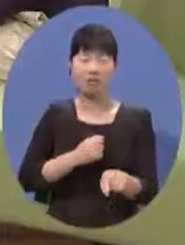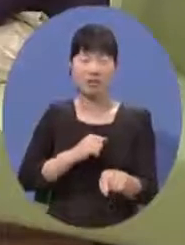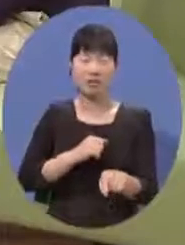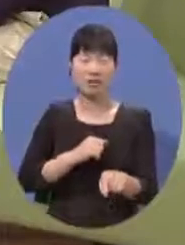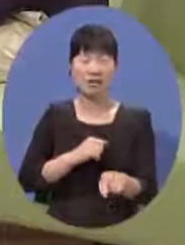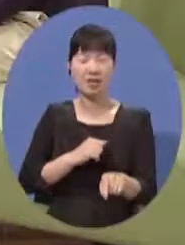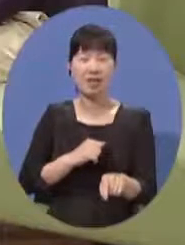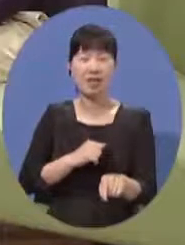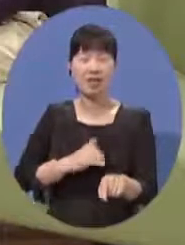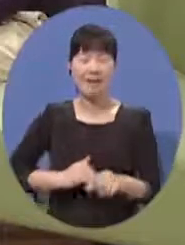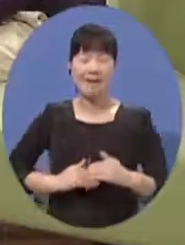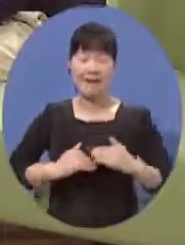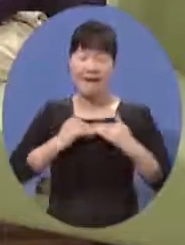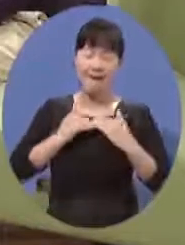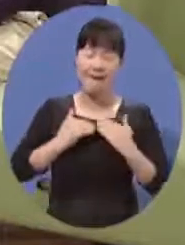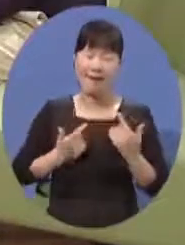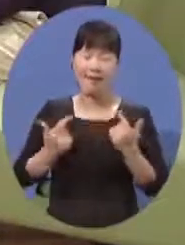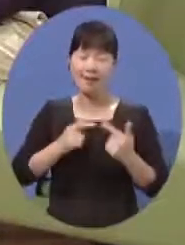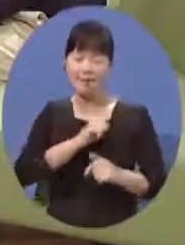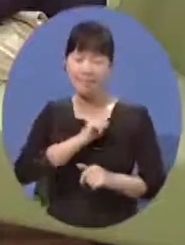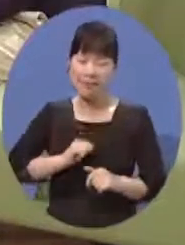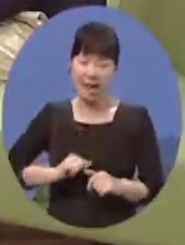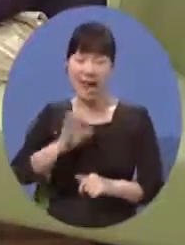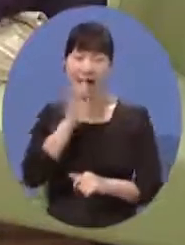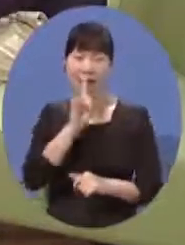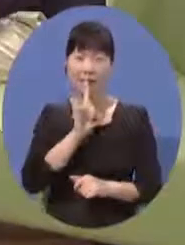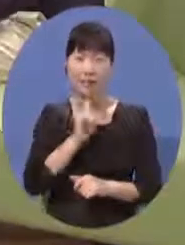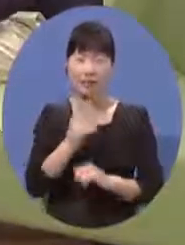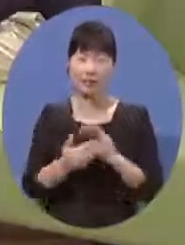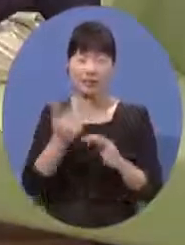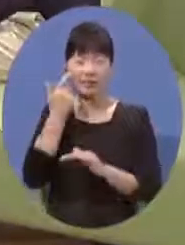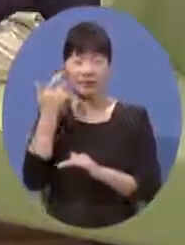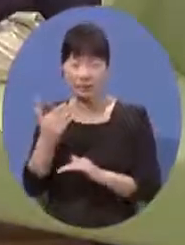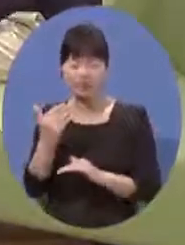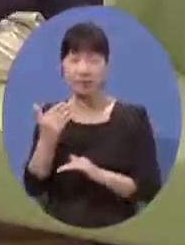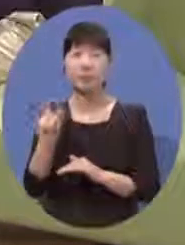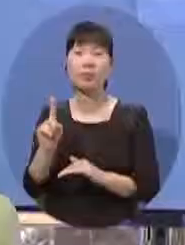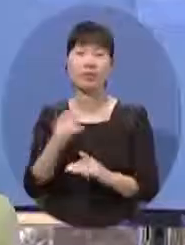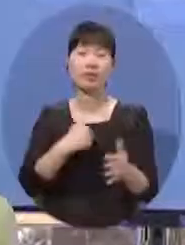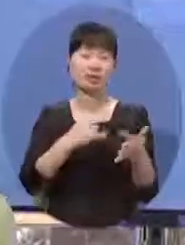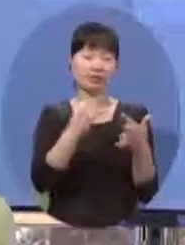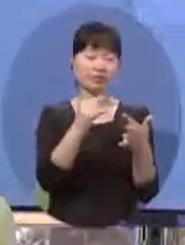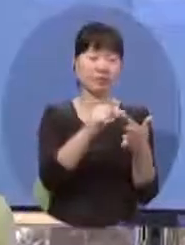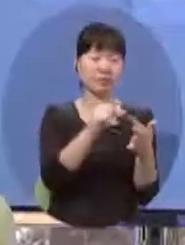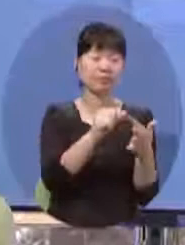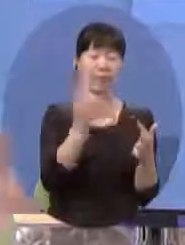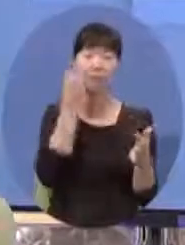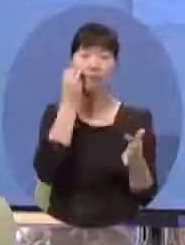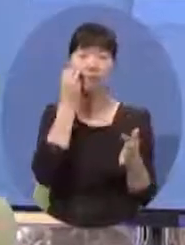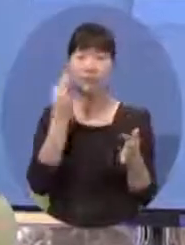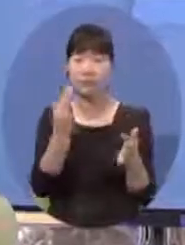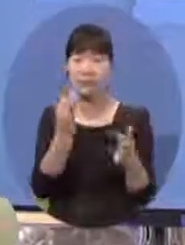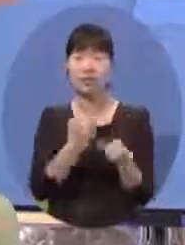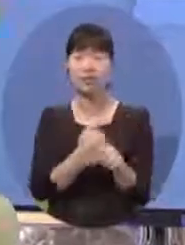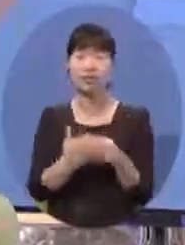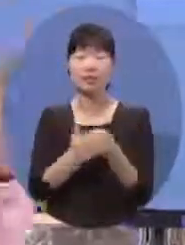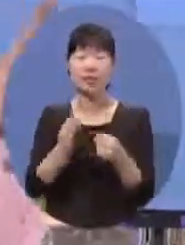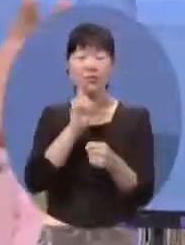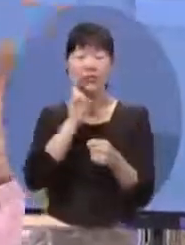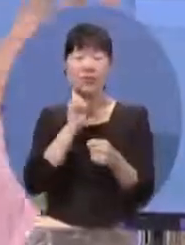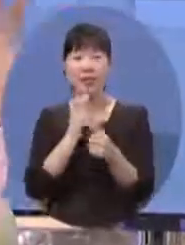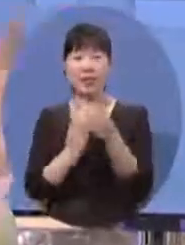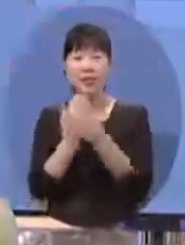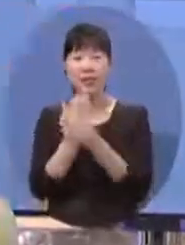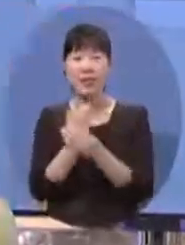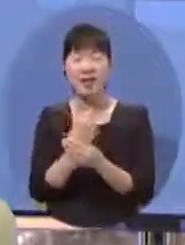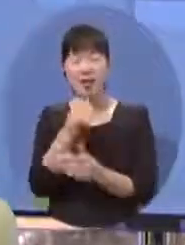되는 거죠. 우리 흥분해 갖고 먹게 막 먹는 거죠. 근데 전 방금 질문 드리려다가 이제 가만히 있었던 게 둘째가 13개월이잖아요. 네. 그러니까 얘가 무슨 노래가 나오면